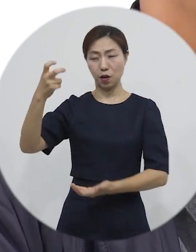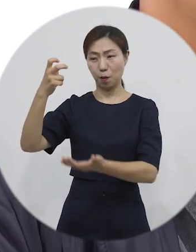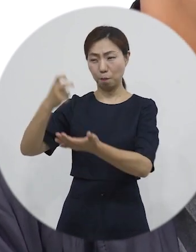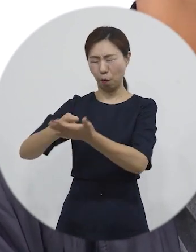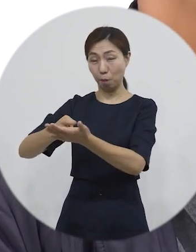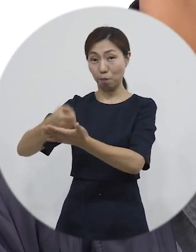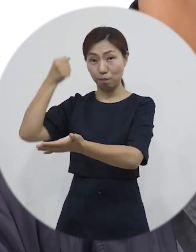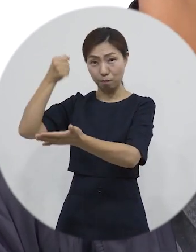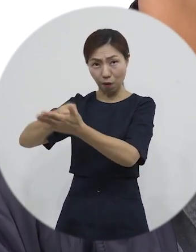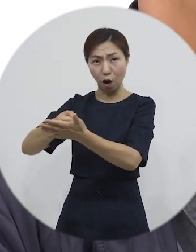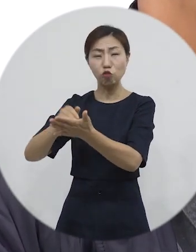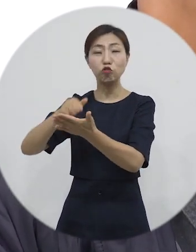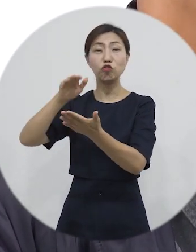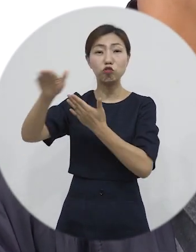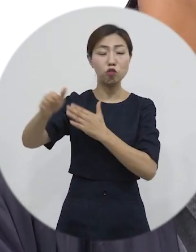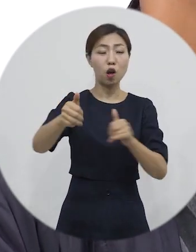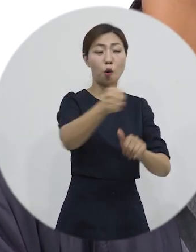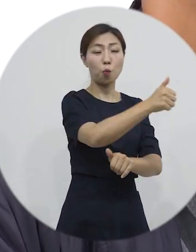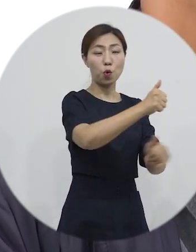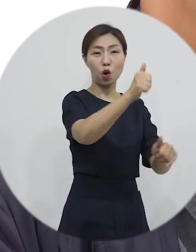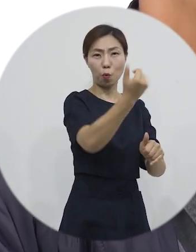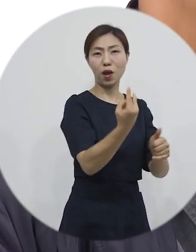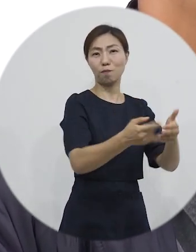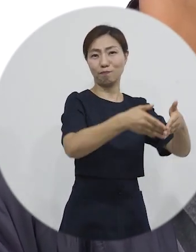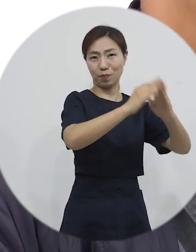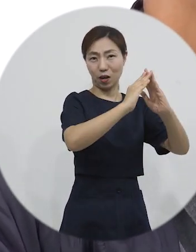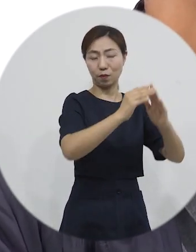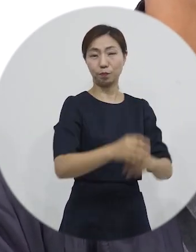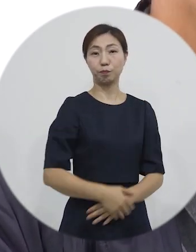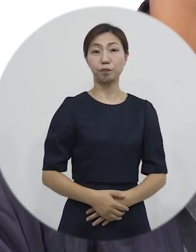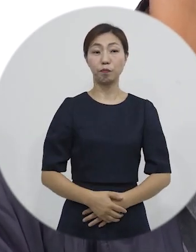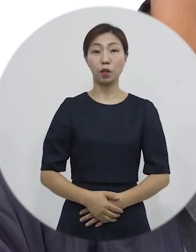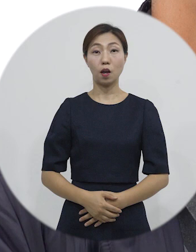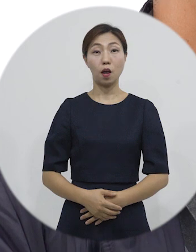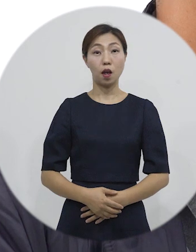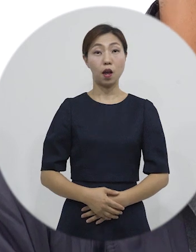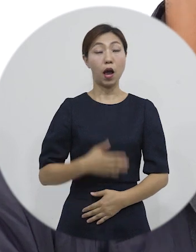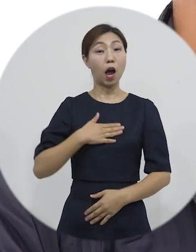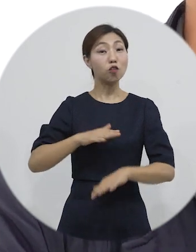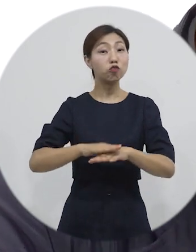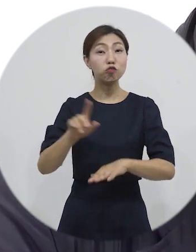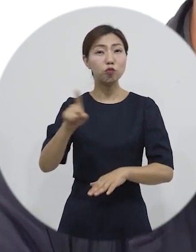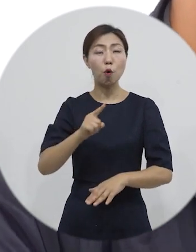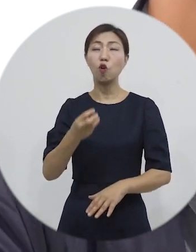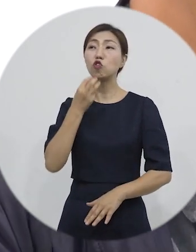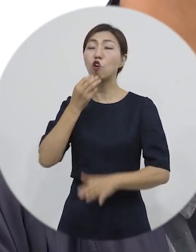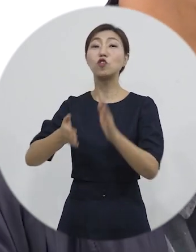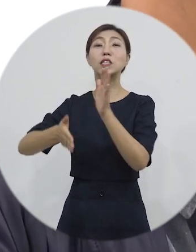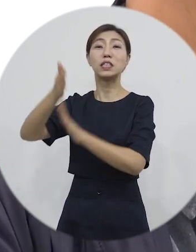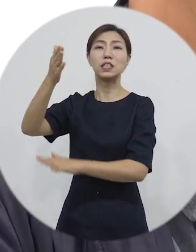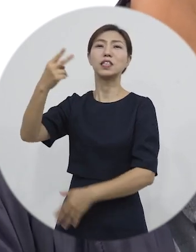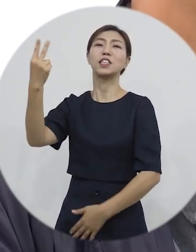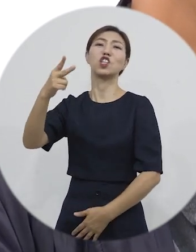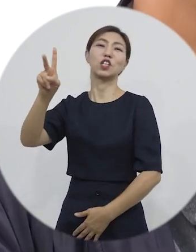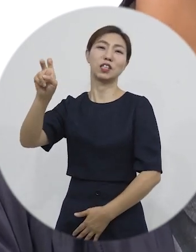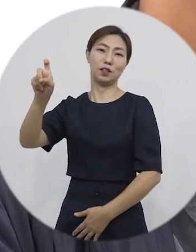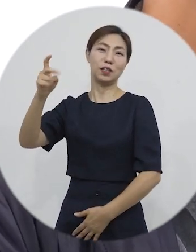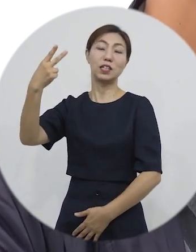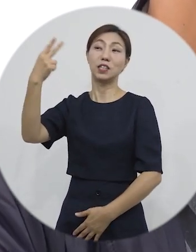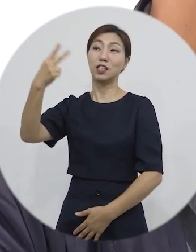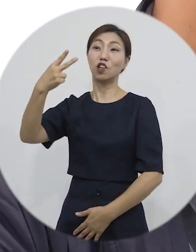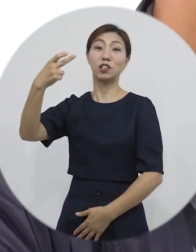바로 또 조례가 제정이 됐습니다. 참고로 서울시 조례는 2012년에 제정이 됐습니다.